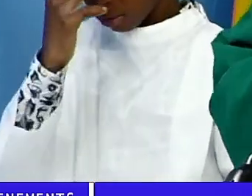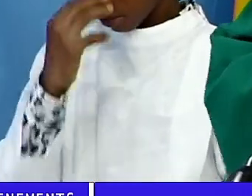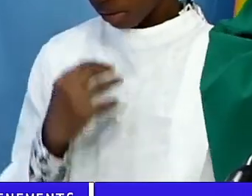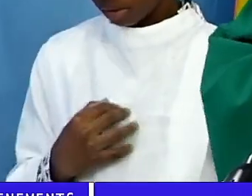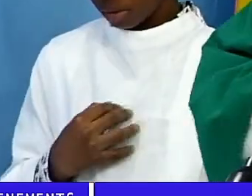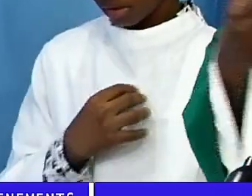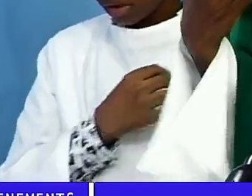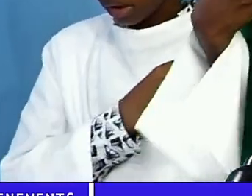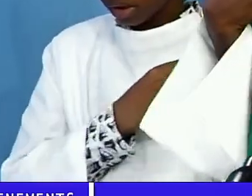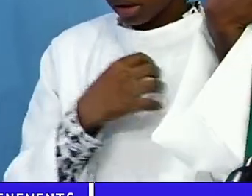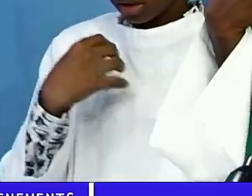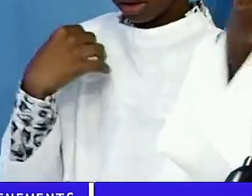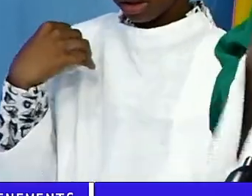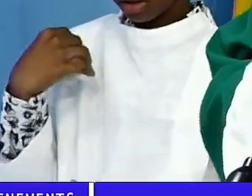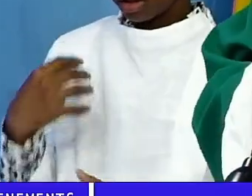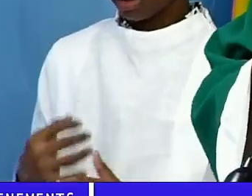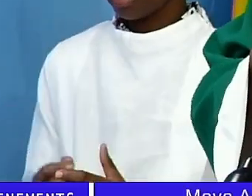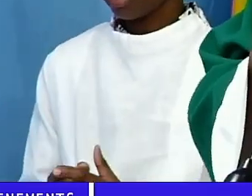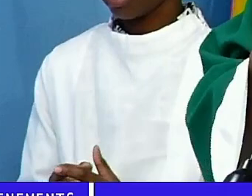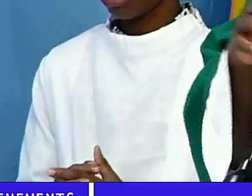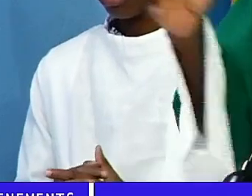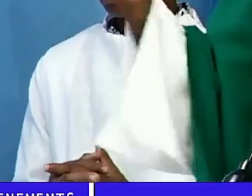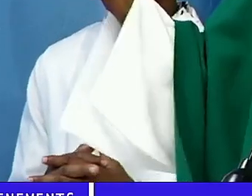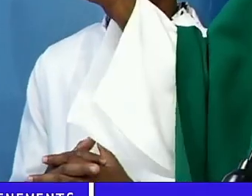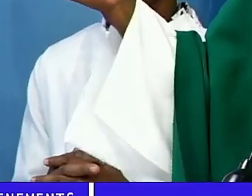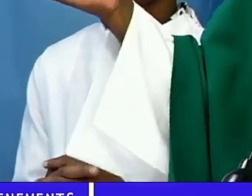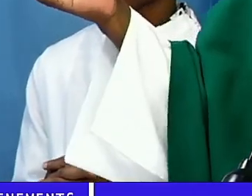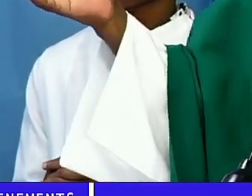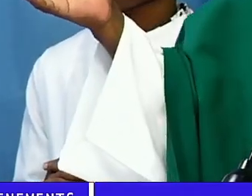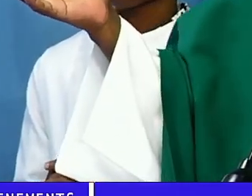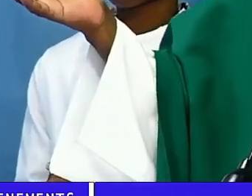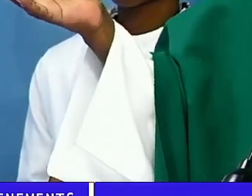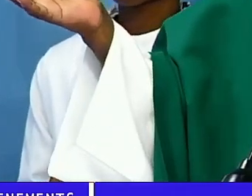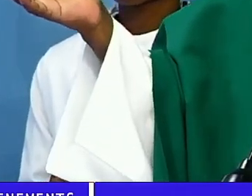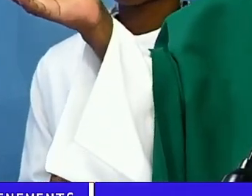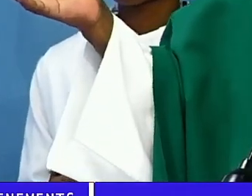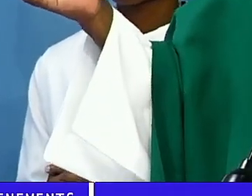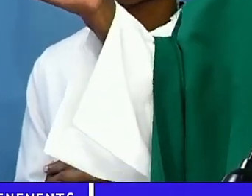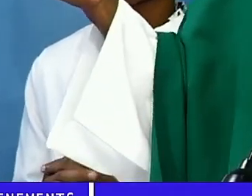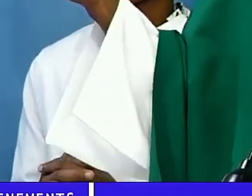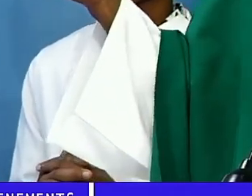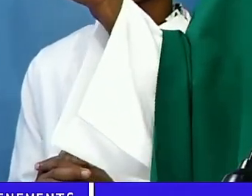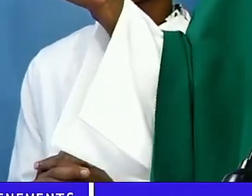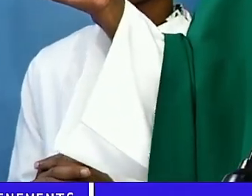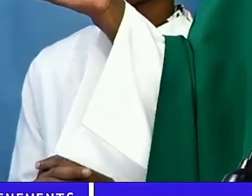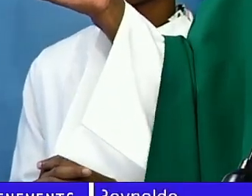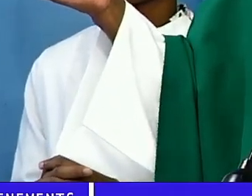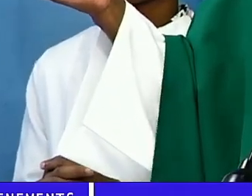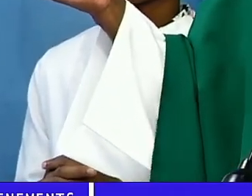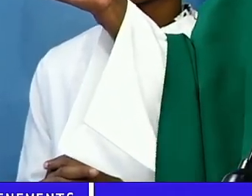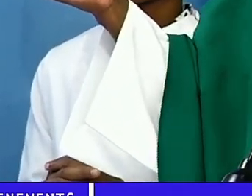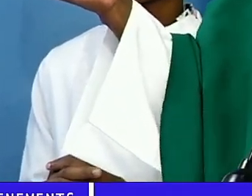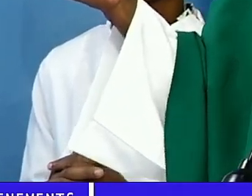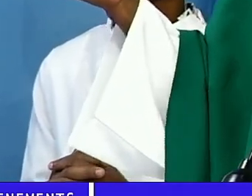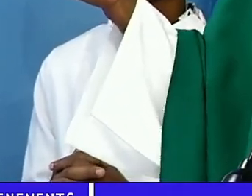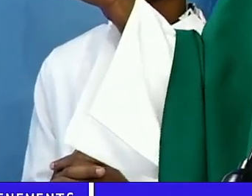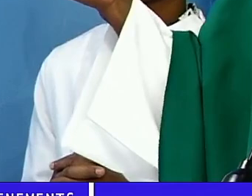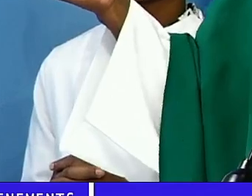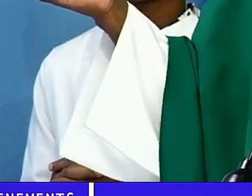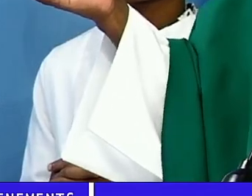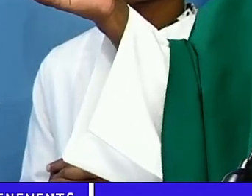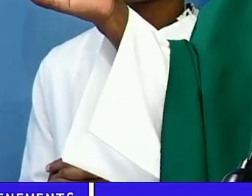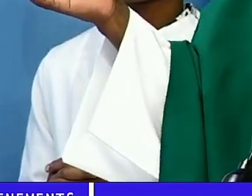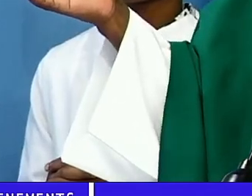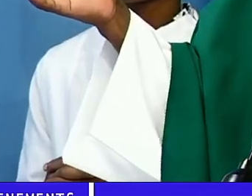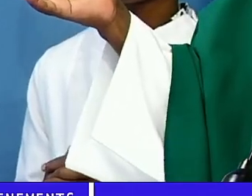Fils et du Saint-Esprit, la grâce de Jésus notre Seigneur, l'amour de Dieu le Père